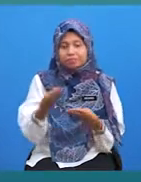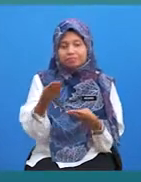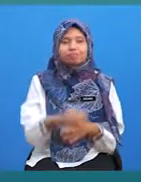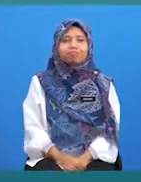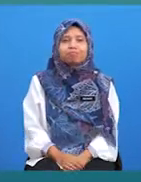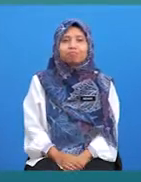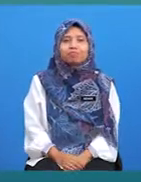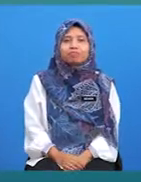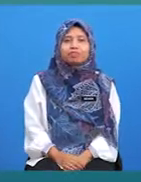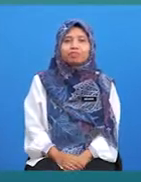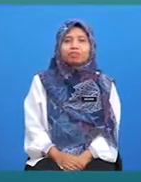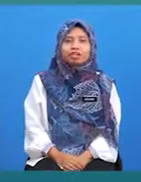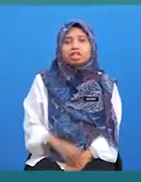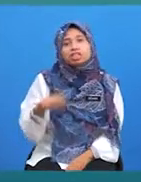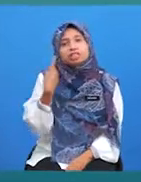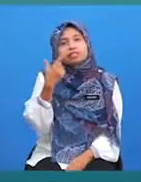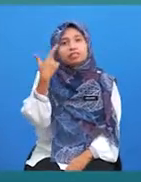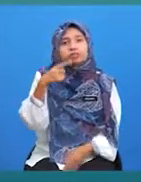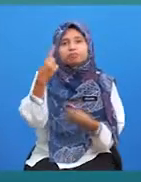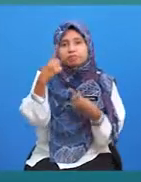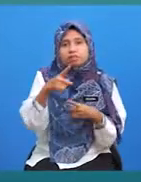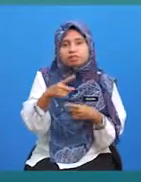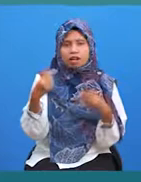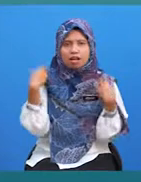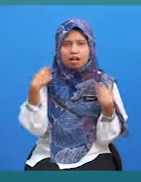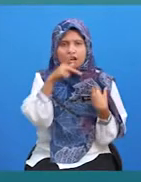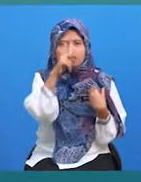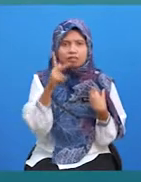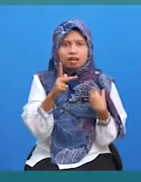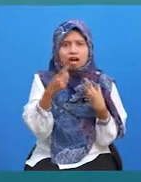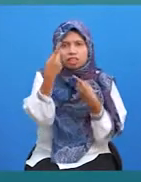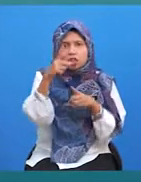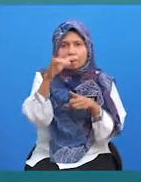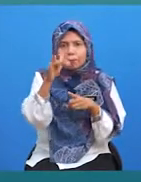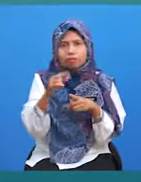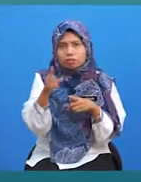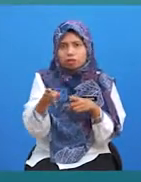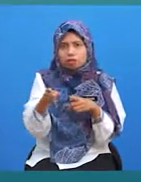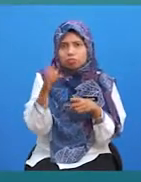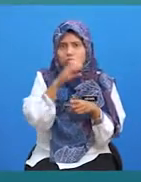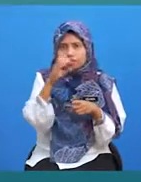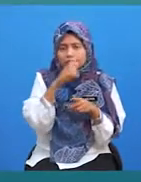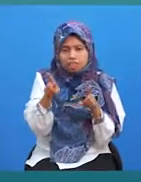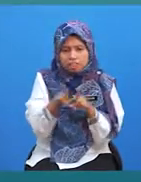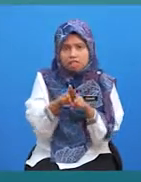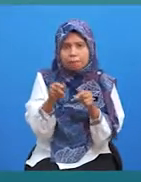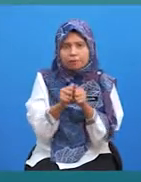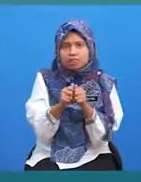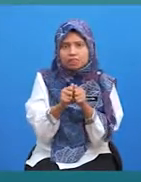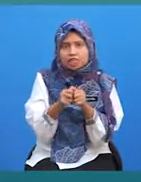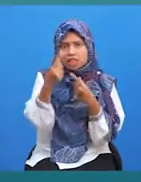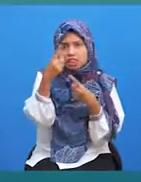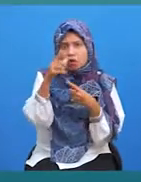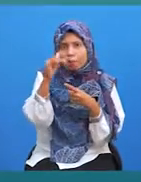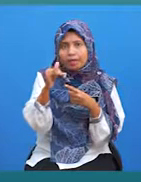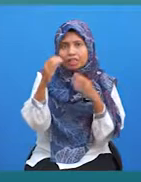Baiklah, kita lihat jawapannya. Adakah jawapan yang kamu cari sama dengan jawapan yang cikgu